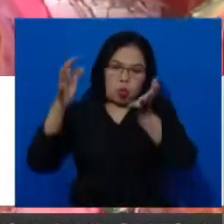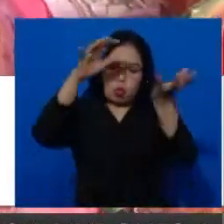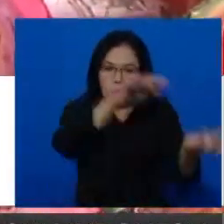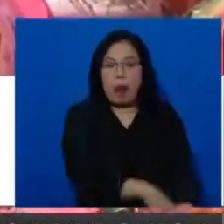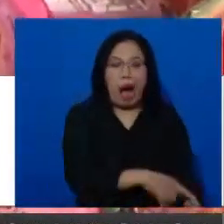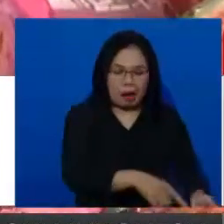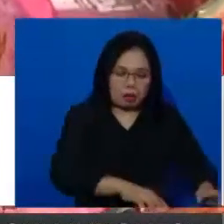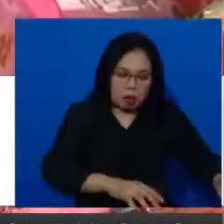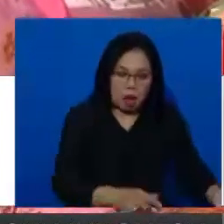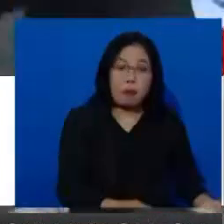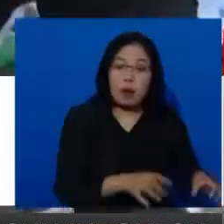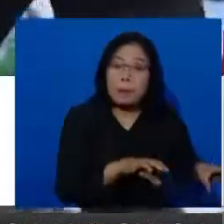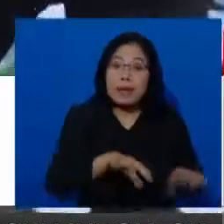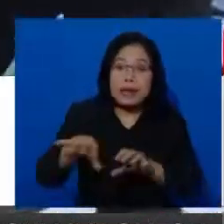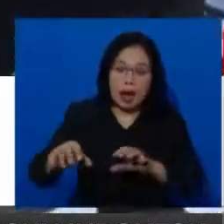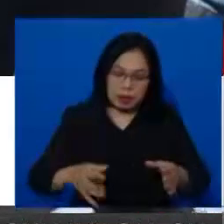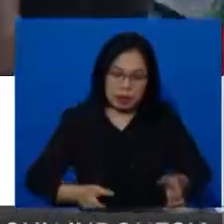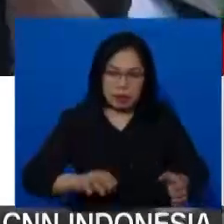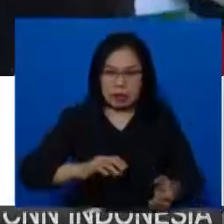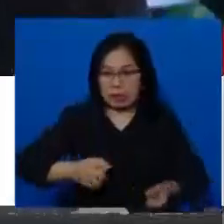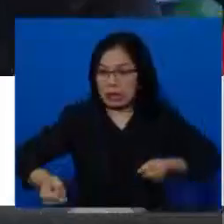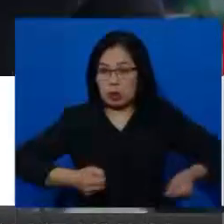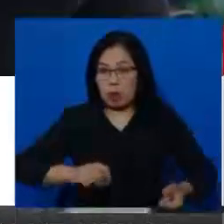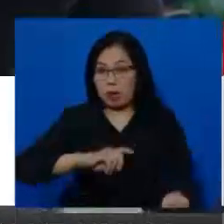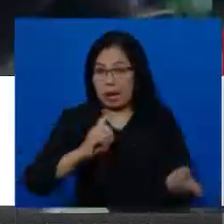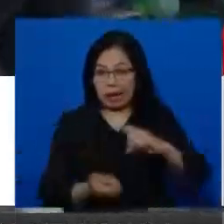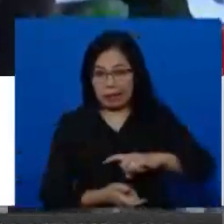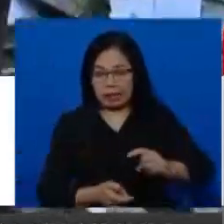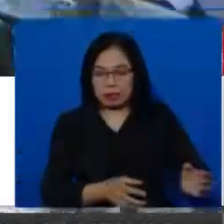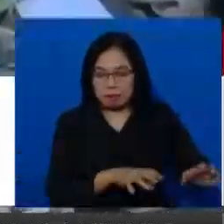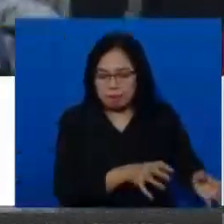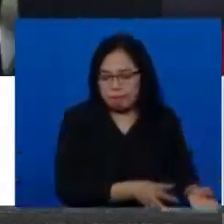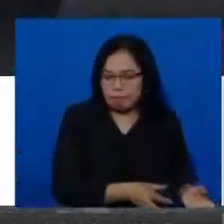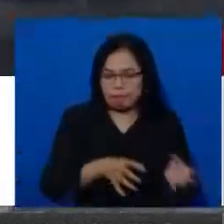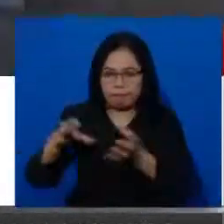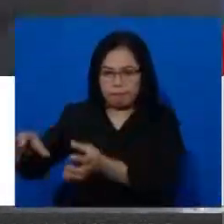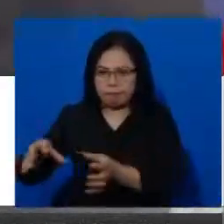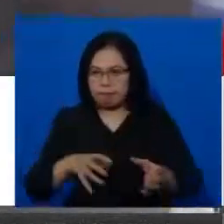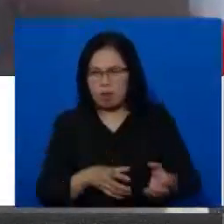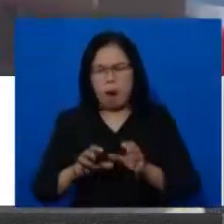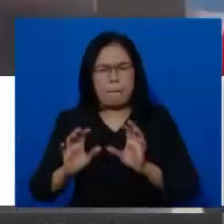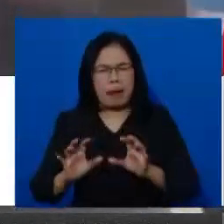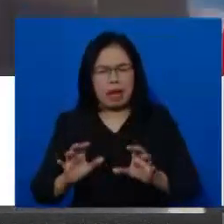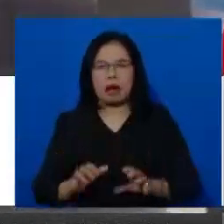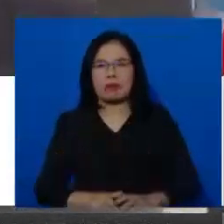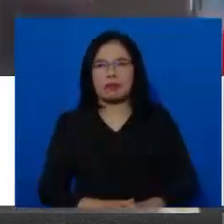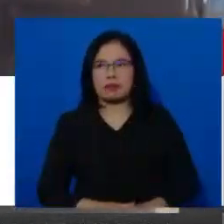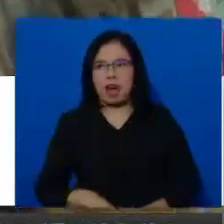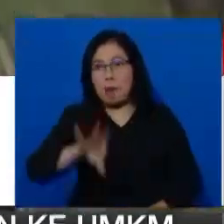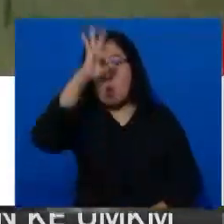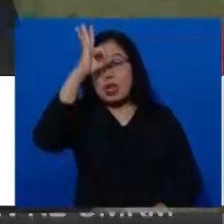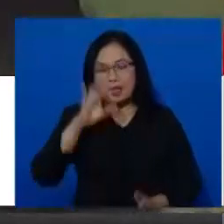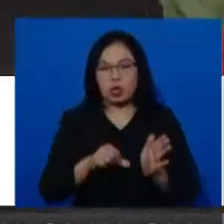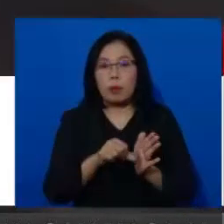pengganti. Kecelakaan terjadi ketika truk yang dikemudikan oleh Wahidin melaju dari Tangerang menuju Garut. Setiba di lokasi kejadian,